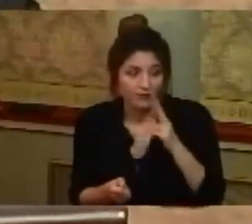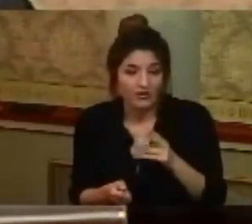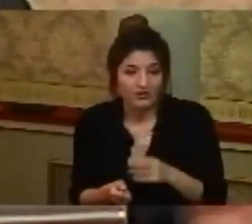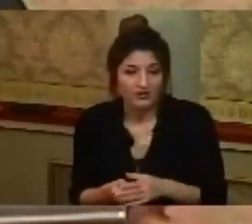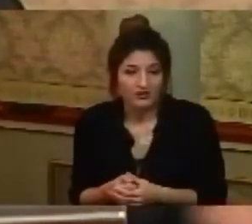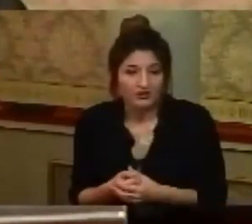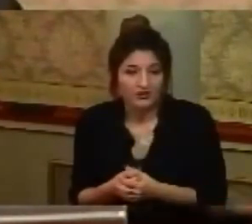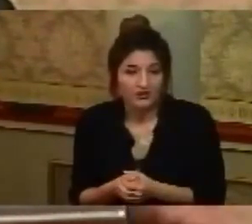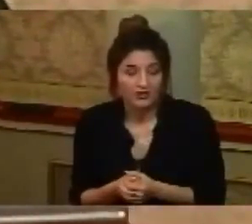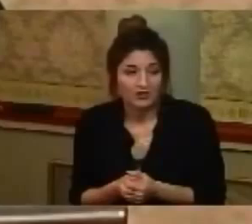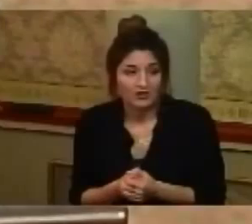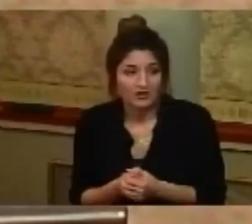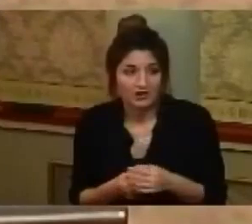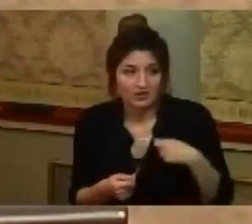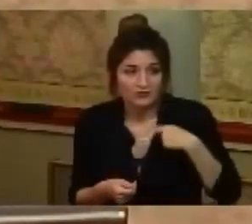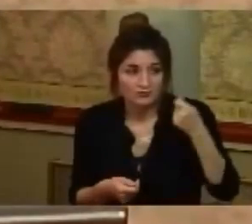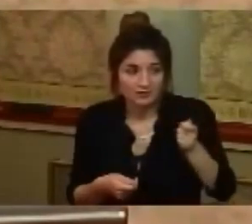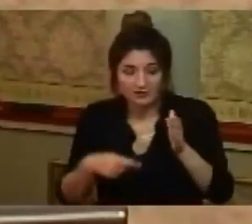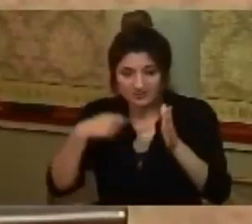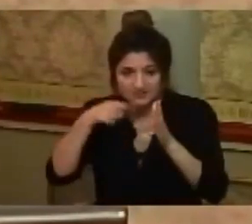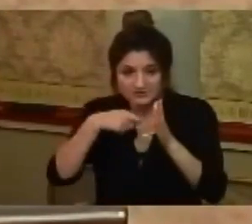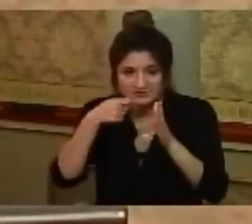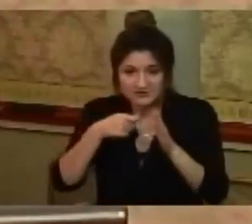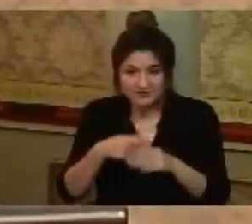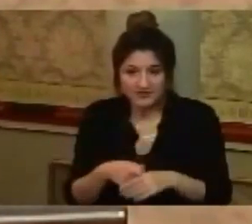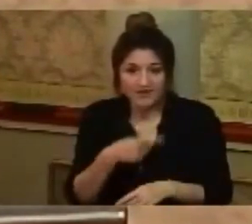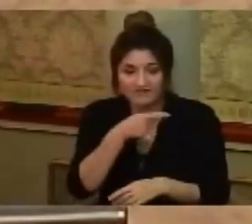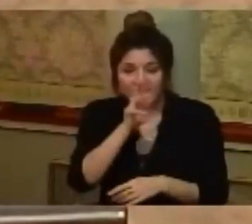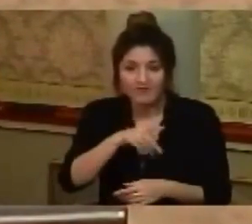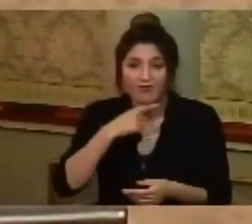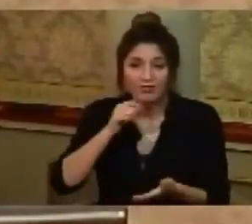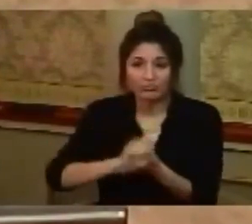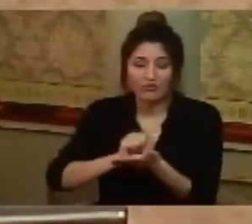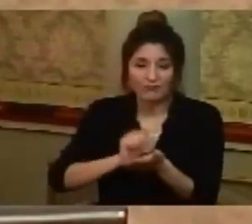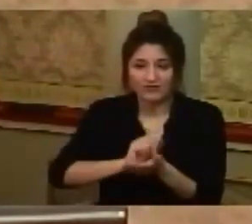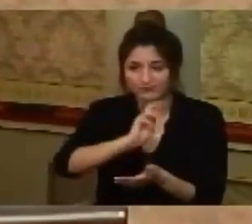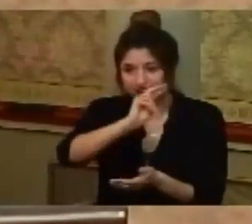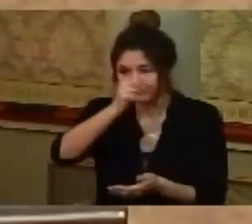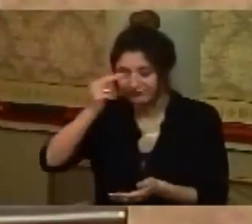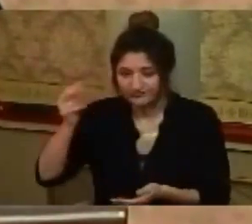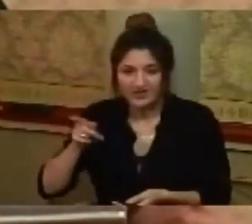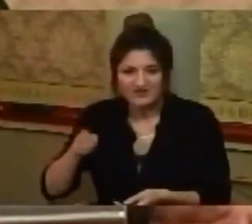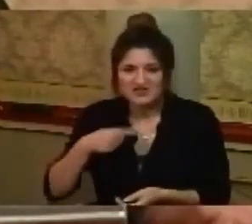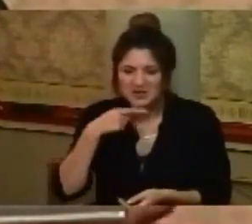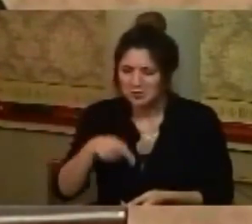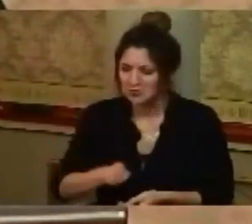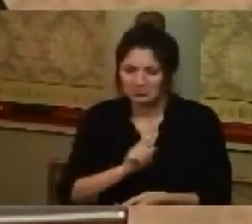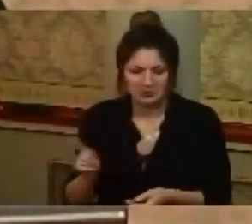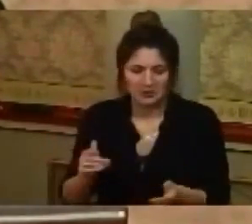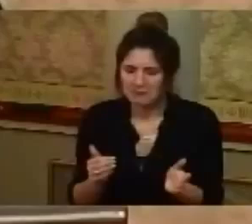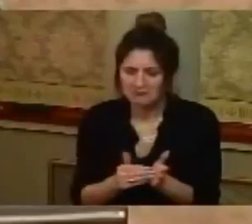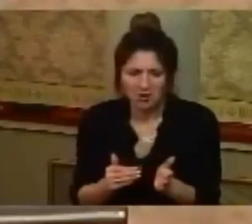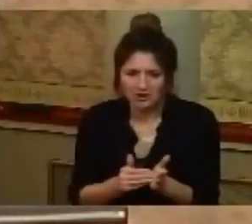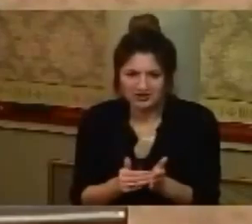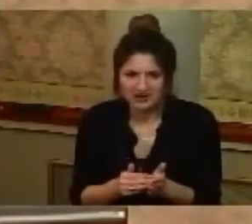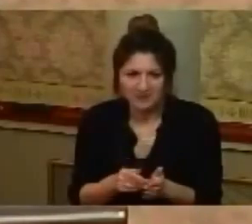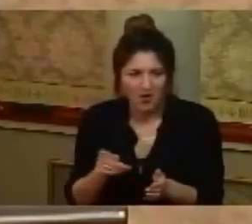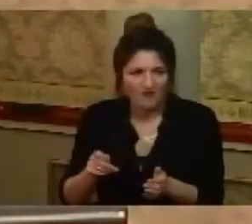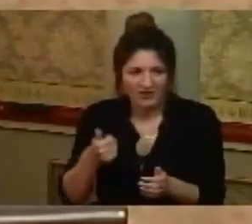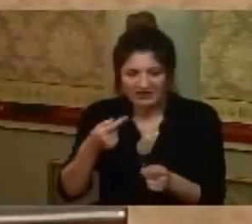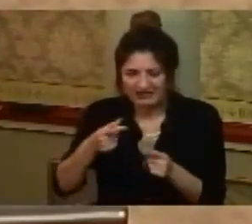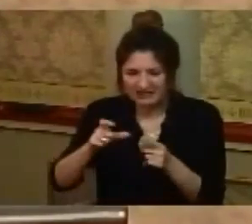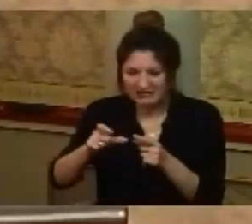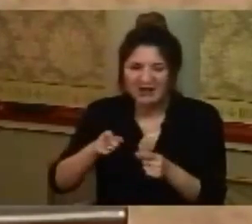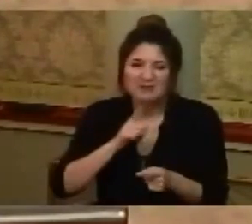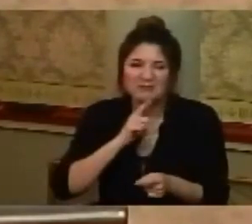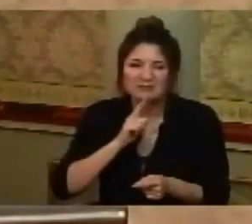malo. Daću vam snimku. Presicu ste imali. I rekli ste da to nije potrebno. Taj frclek, rekli